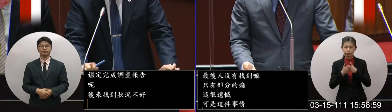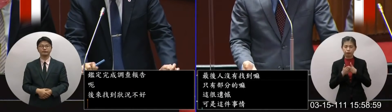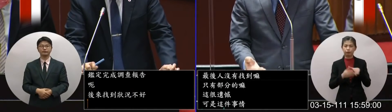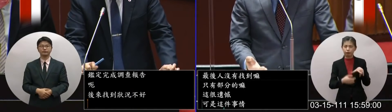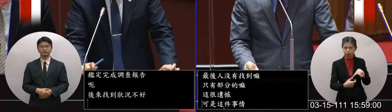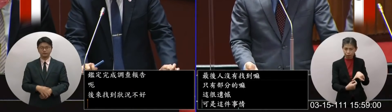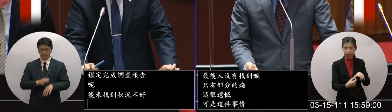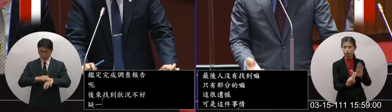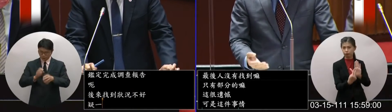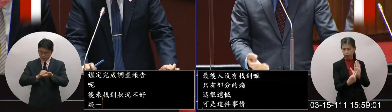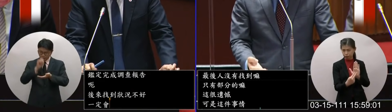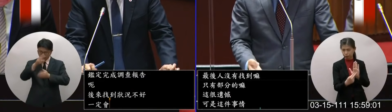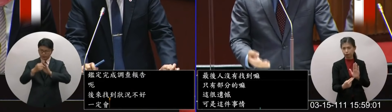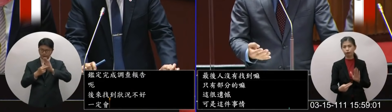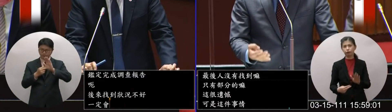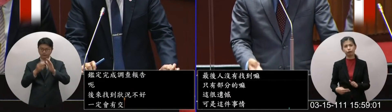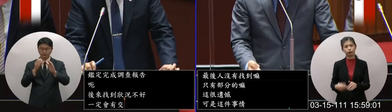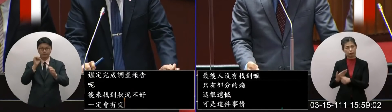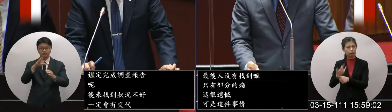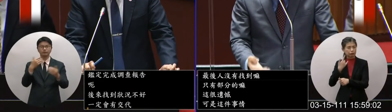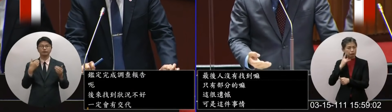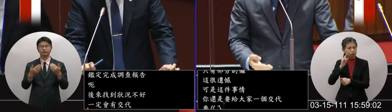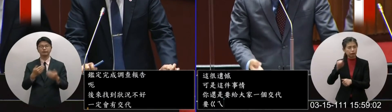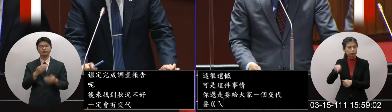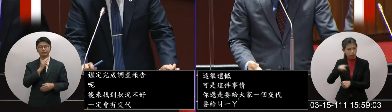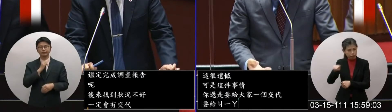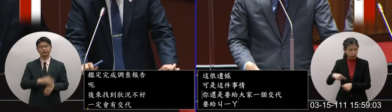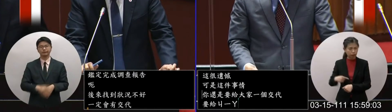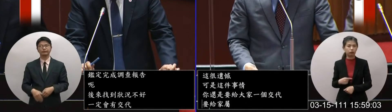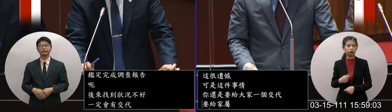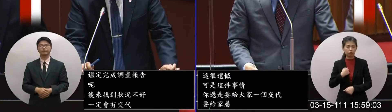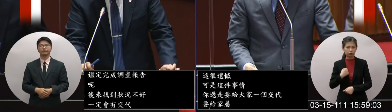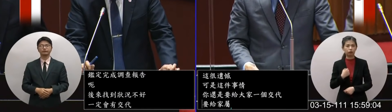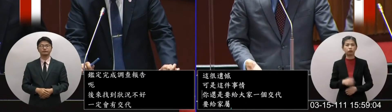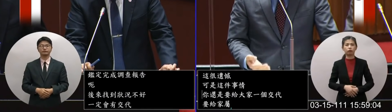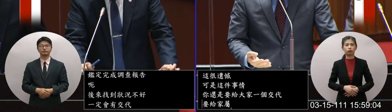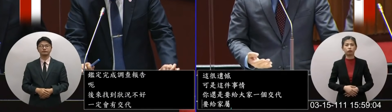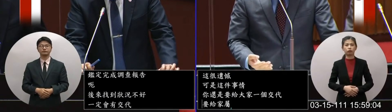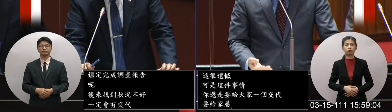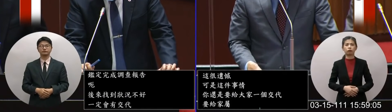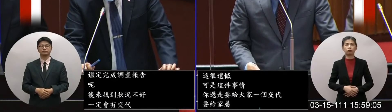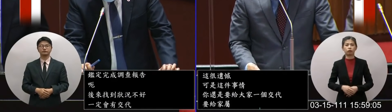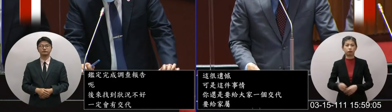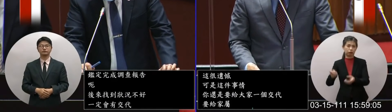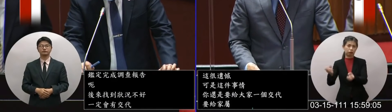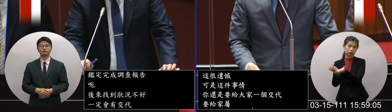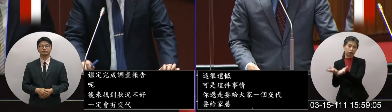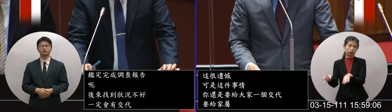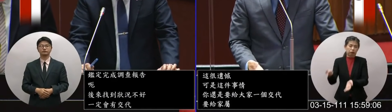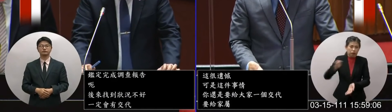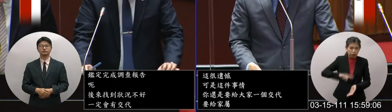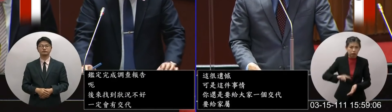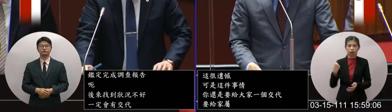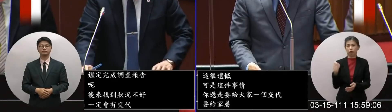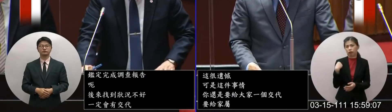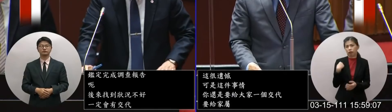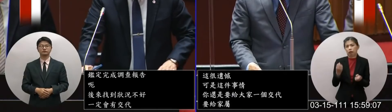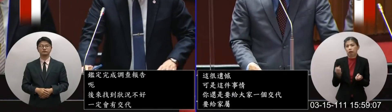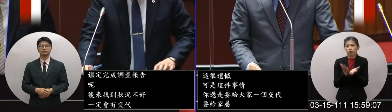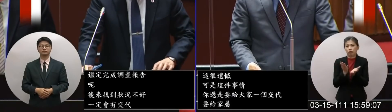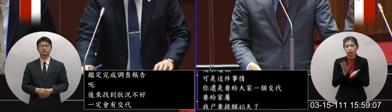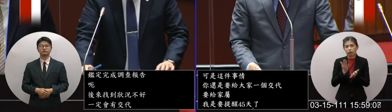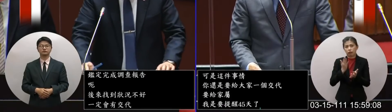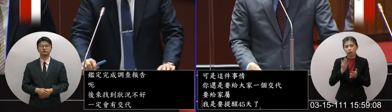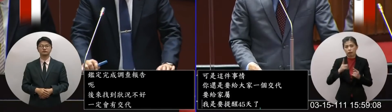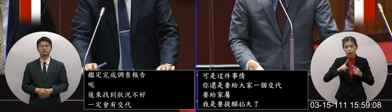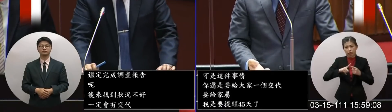代， 一定会 要给家属，因为我只要提醒你45天的，结果现在昨天发生这一件，庆幸啊，人我们